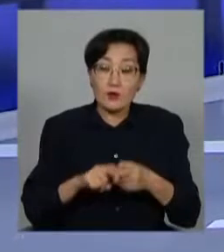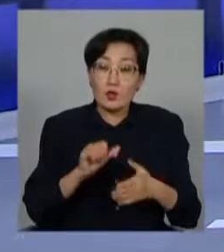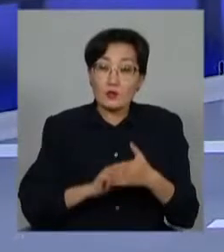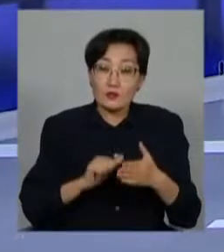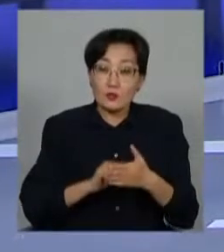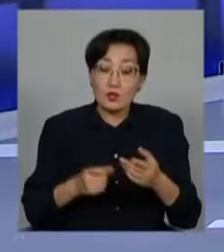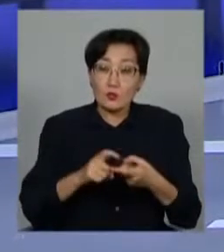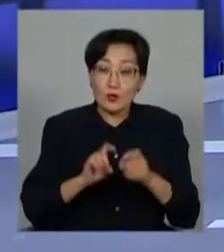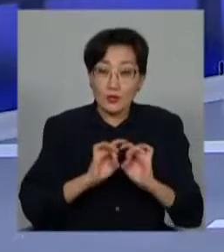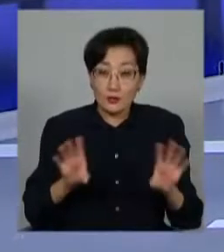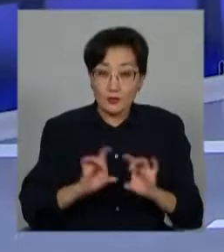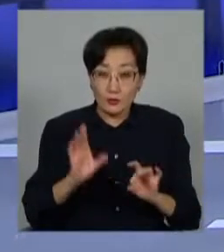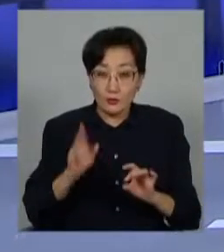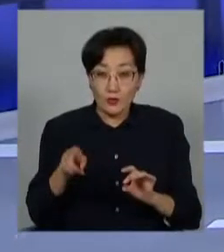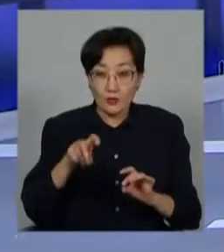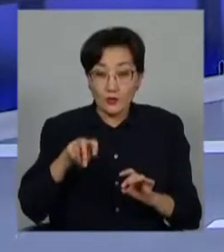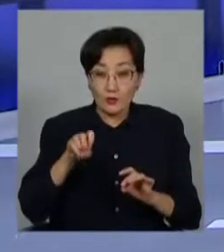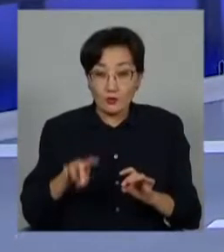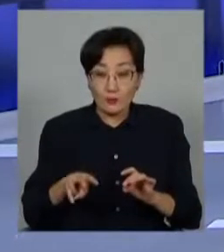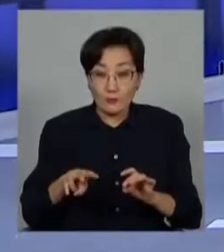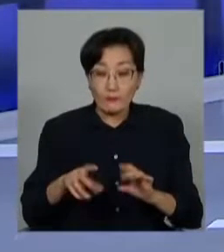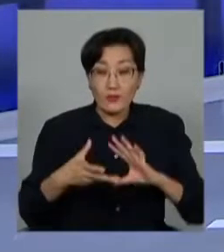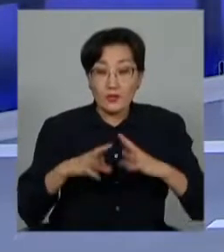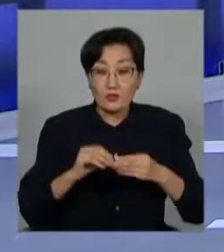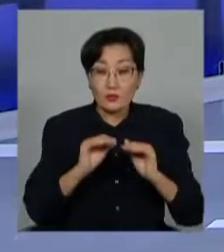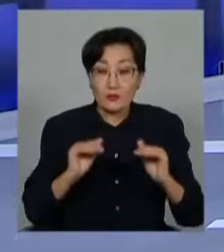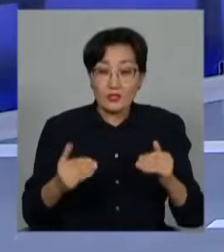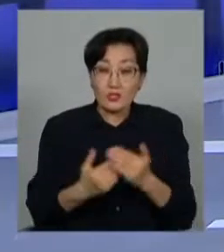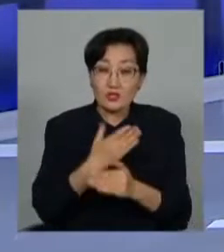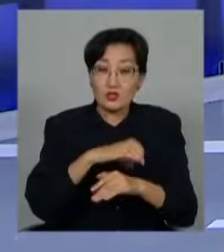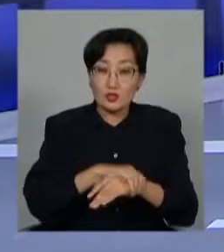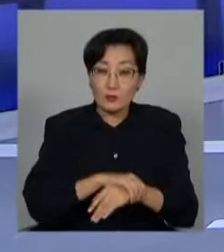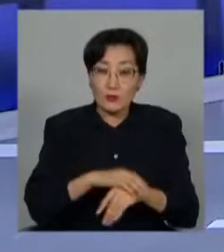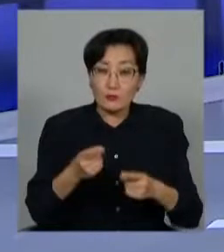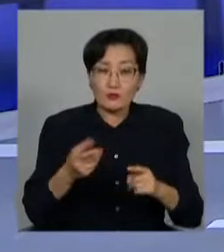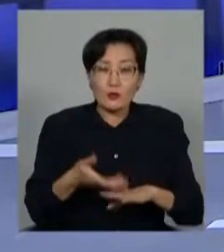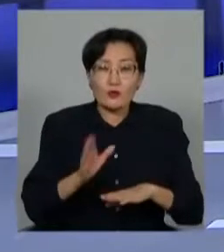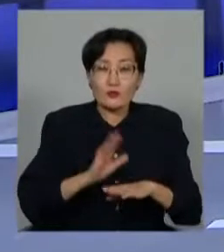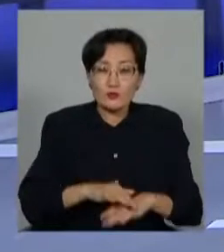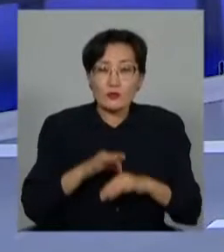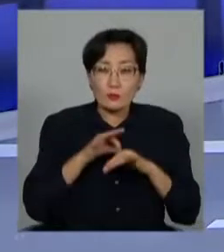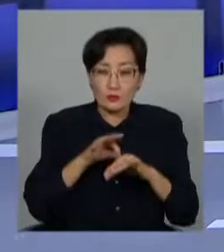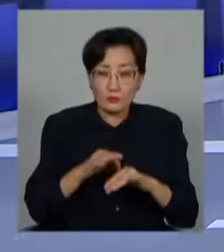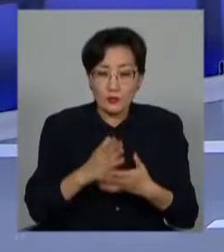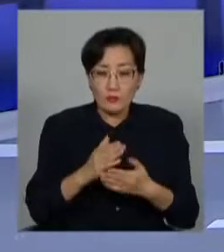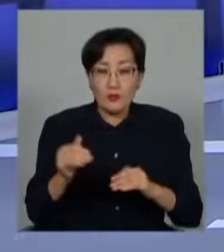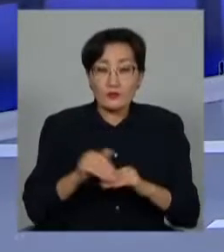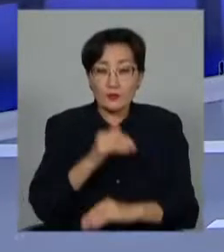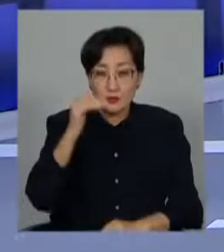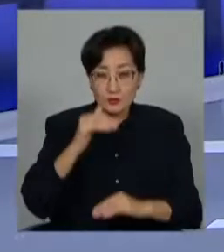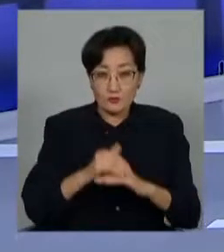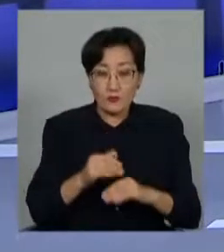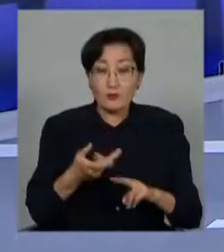салдары туралы айтып береді. Аяулым, жалпы балалар жаңа штамды неге ауыр өткереді? Сол туралы айтсаң. Кешәрі